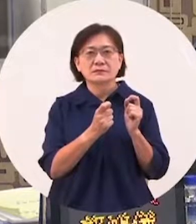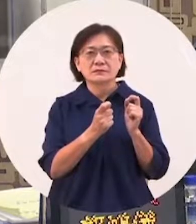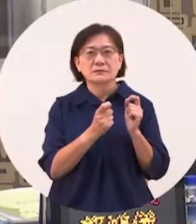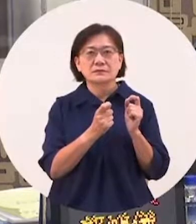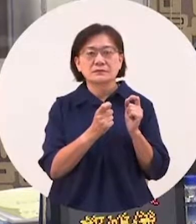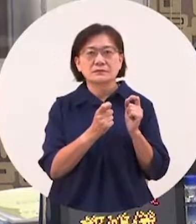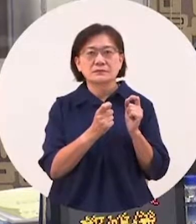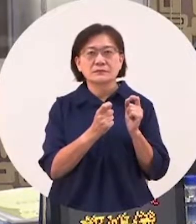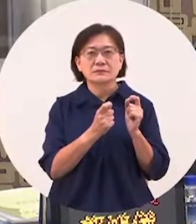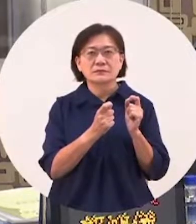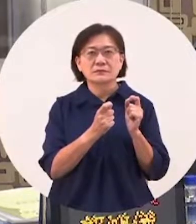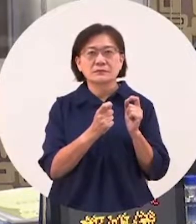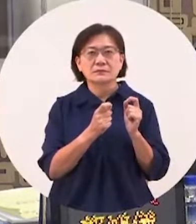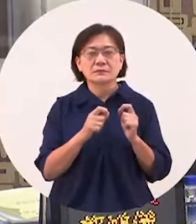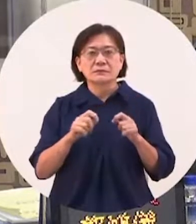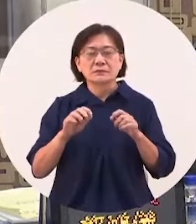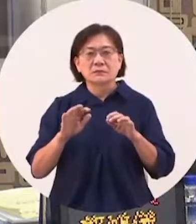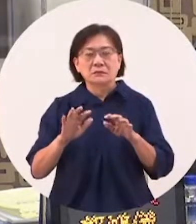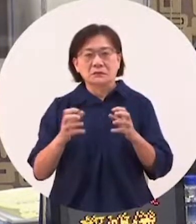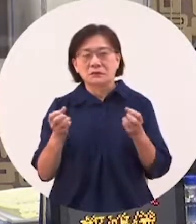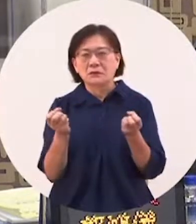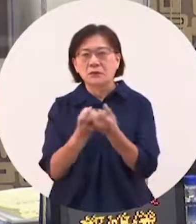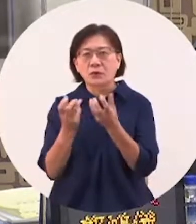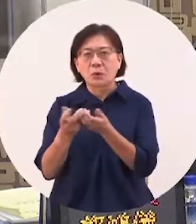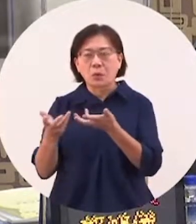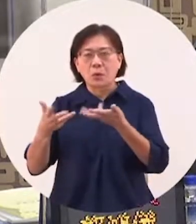螺丝落甲规涂骹，我感